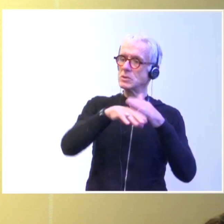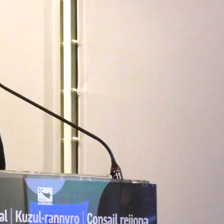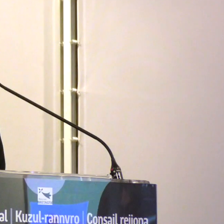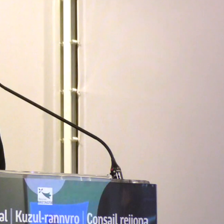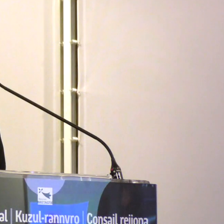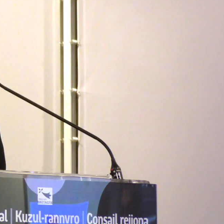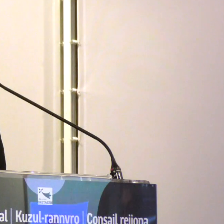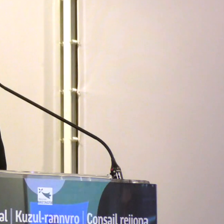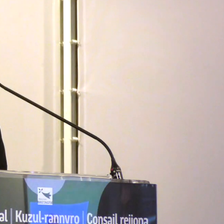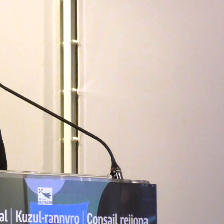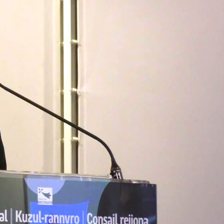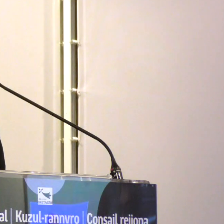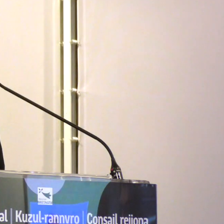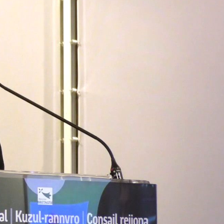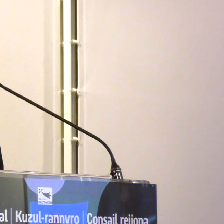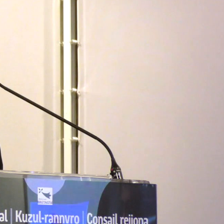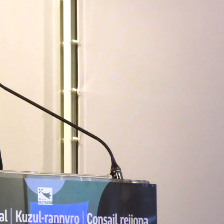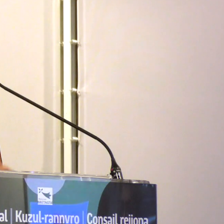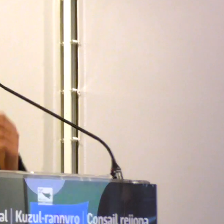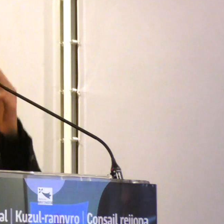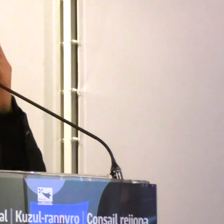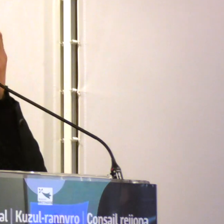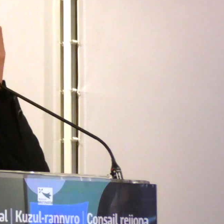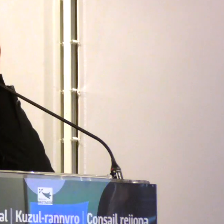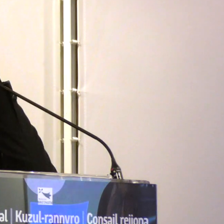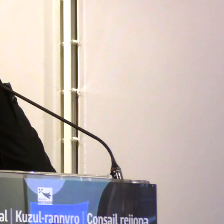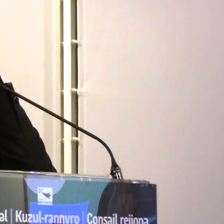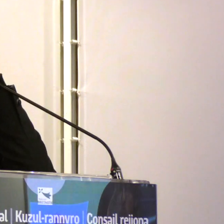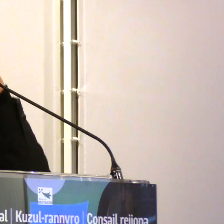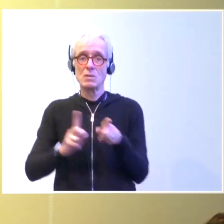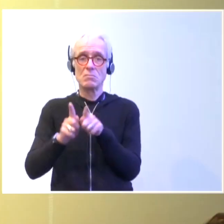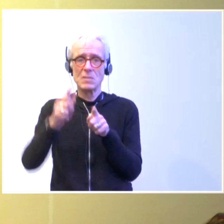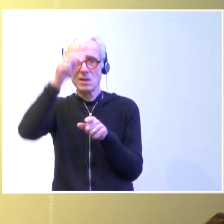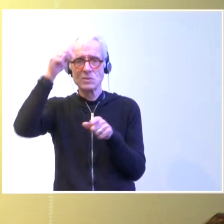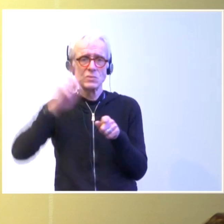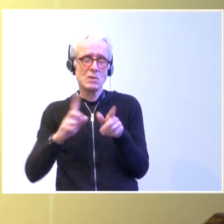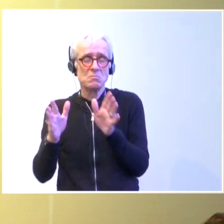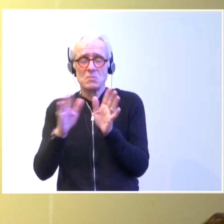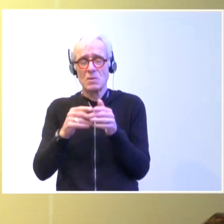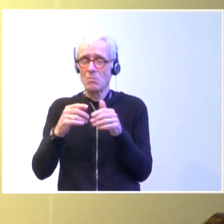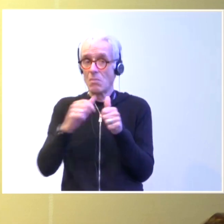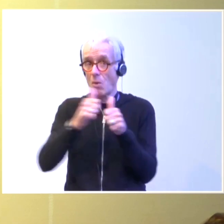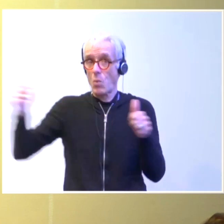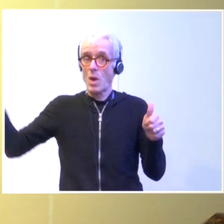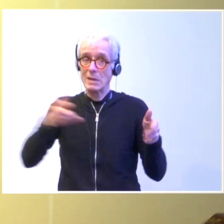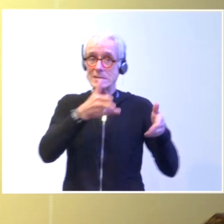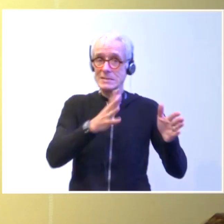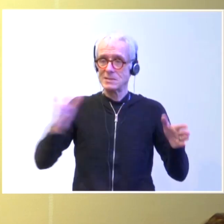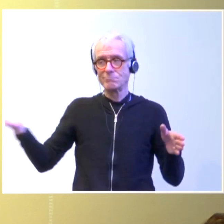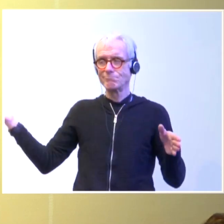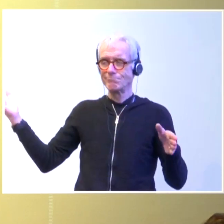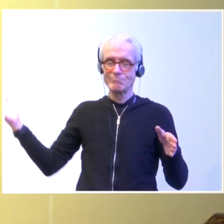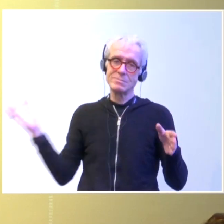pas lâcher cette idée de faire travailler et décider à nos côtés des citoyennes et des citoyens qui sont aujourd'hui loin de la décision. C'est ce qui redonnera